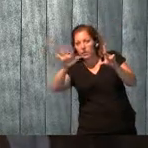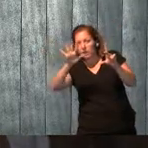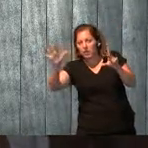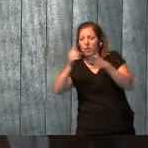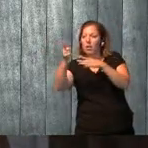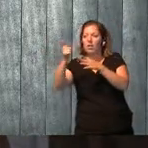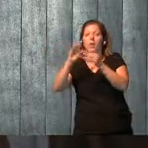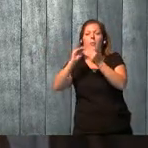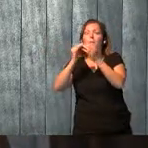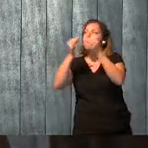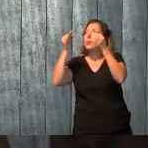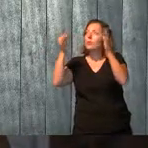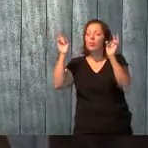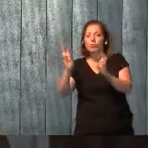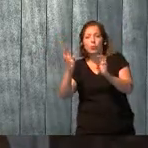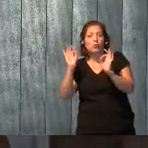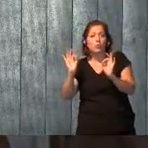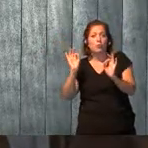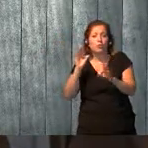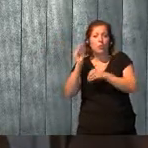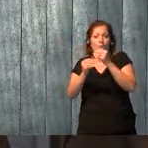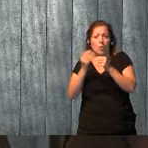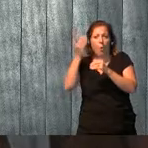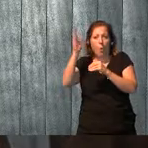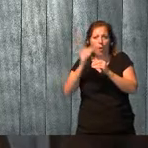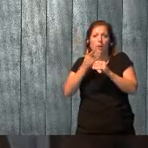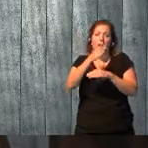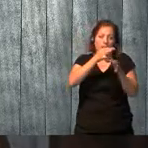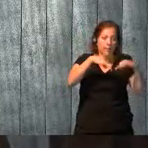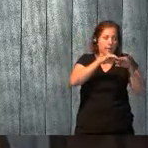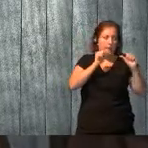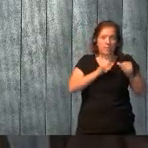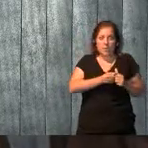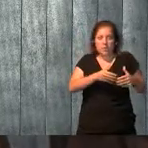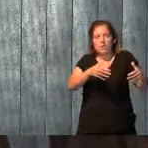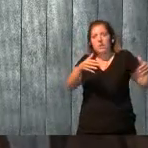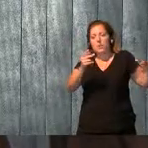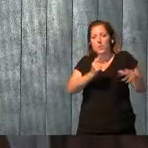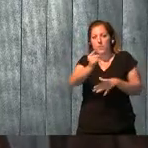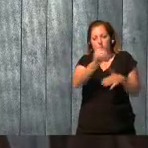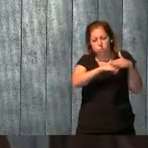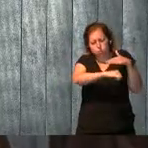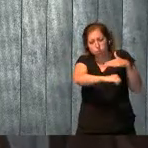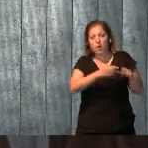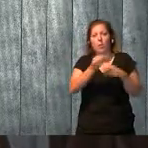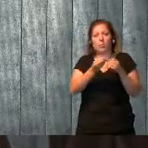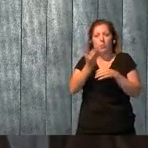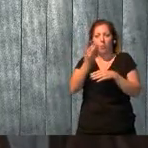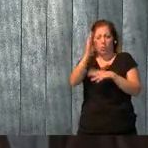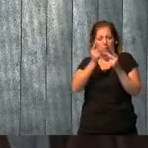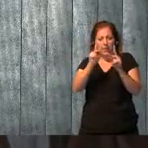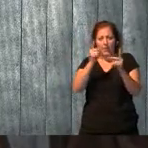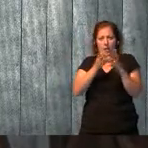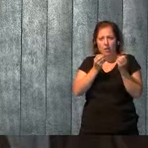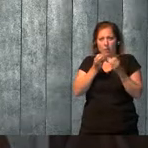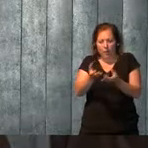moins de pression démographique, voire une baisse, celles qui sont en train d'accueillir au contraire une explosion démographique, celles qui sont des moteurs de développement